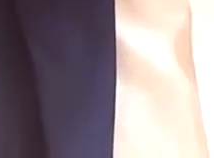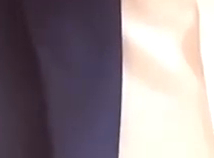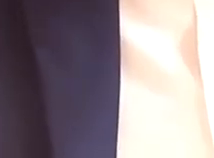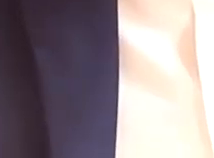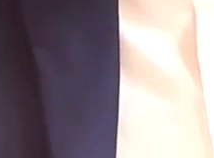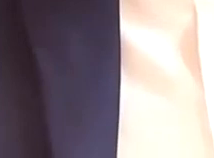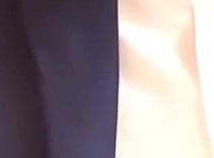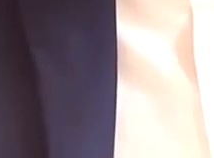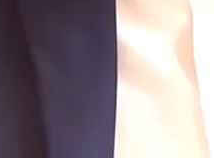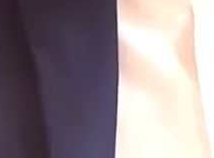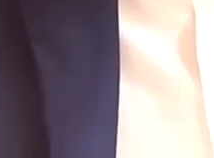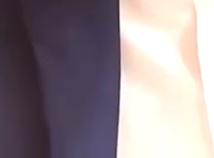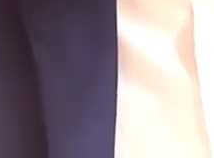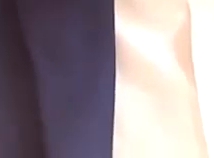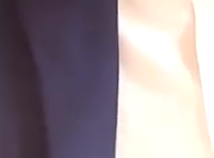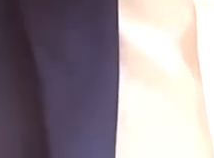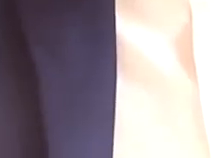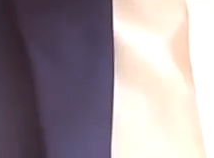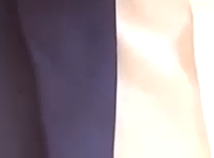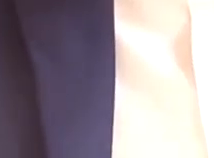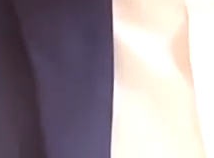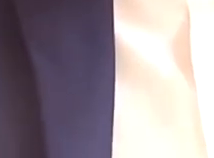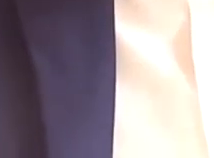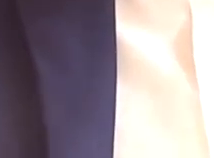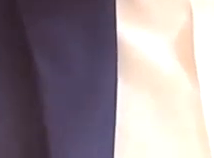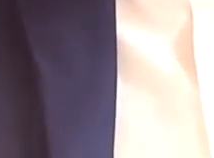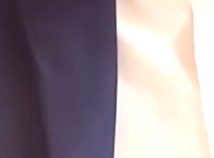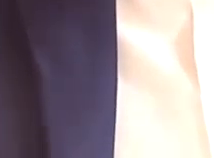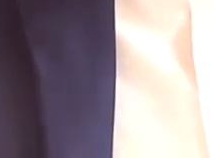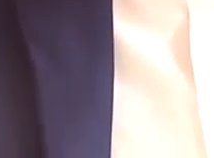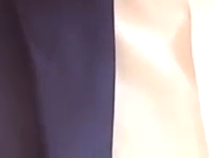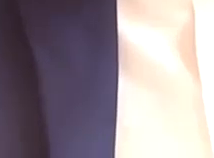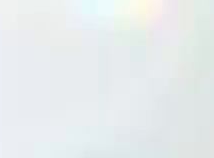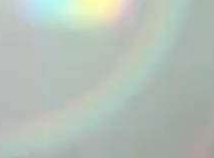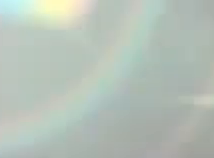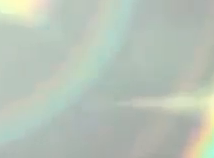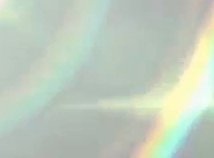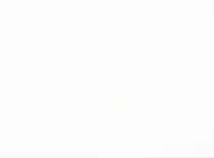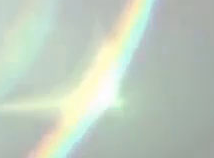nzima, iwe chombo kikubwa, na sisi tutashirikisha zaidi.